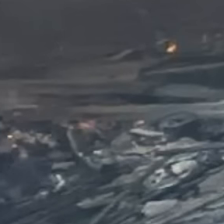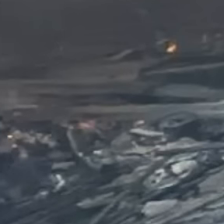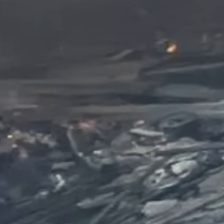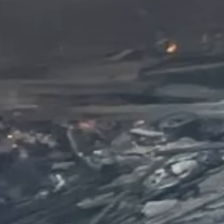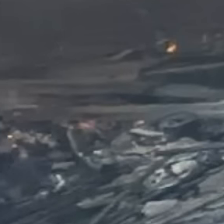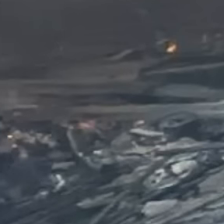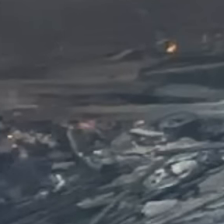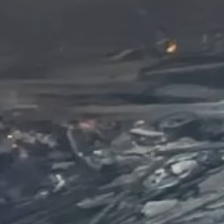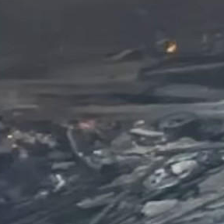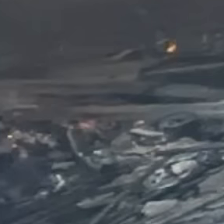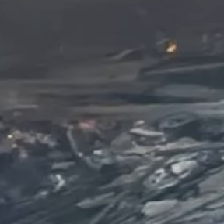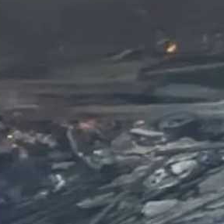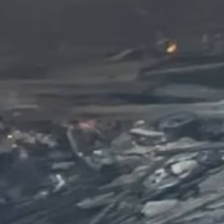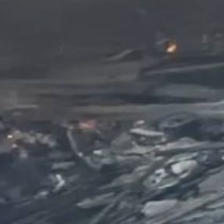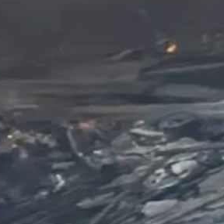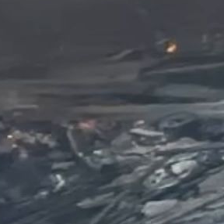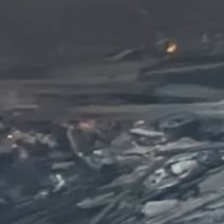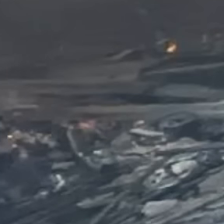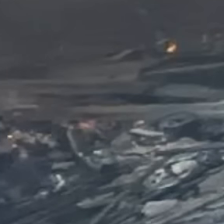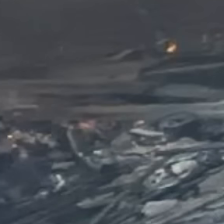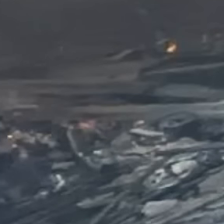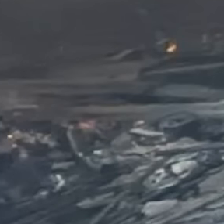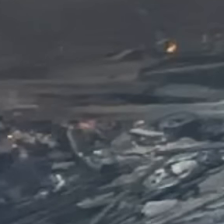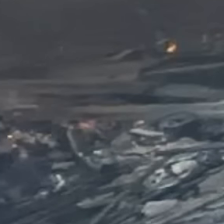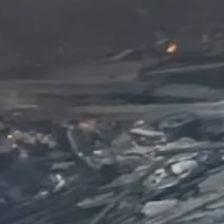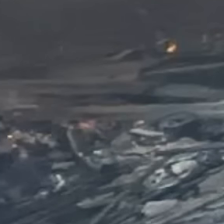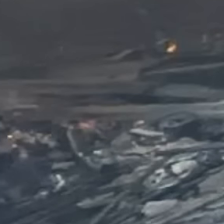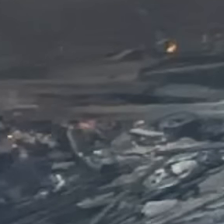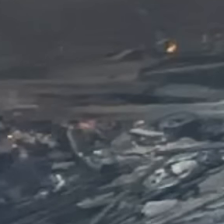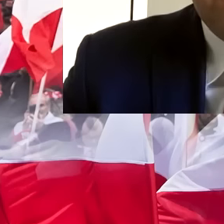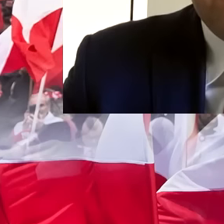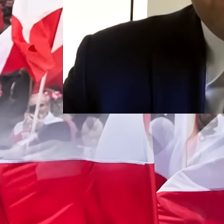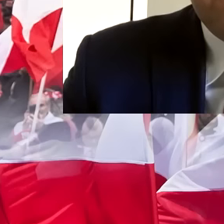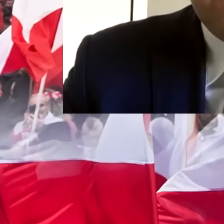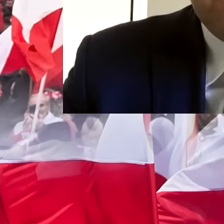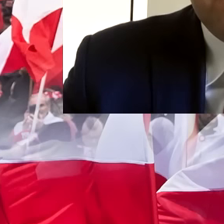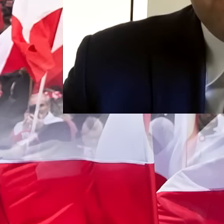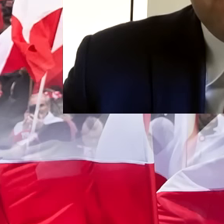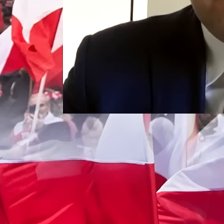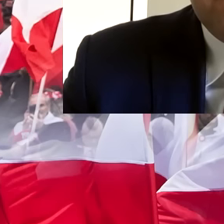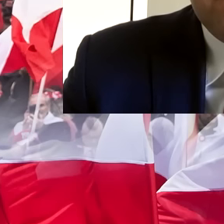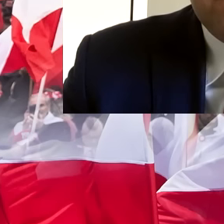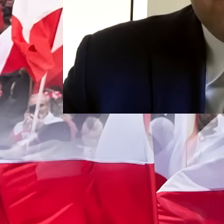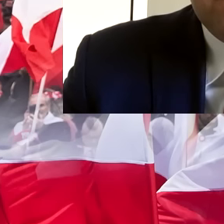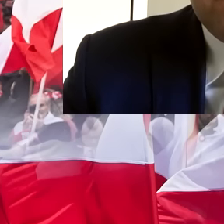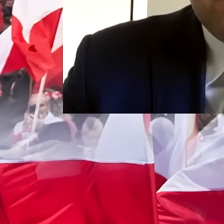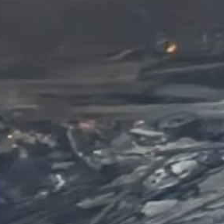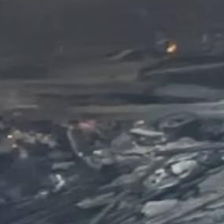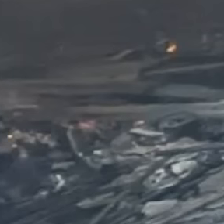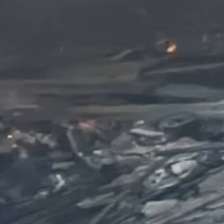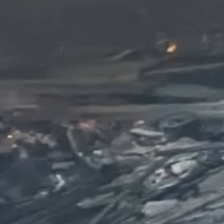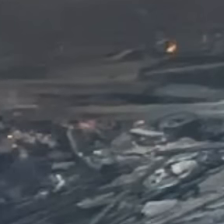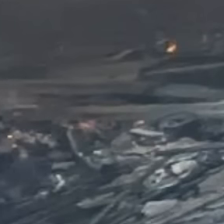redaktor Agaton Koziński publicysta Witam serdecznie dzień dobry przynależność